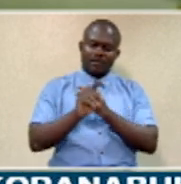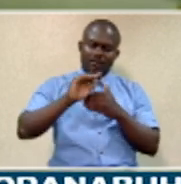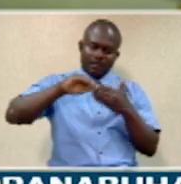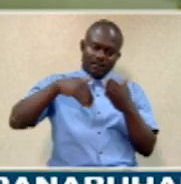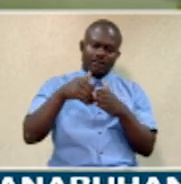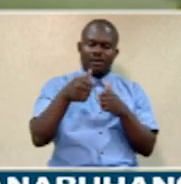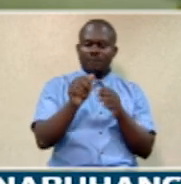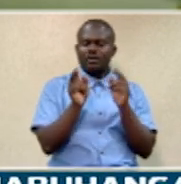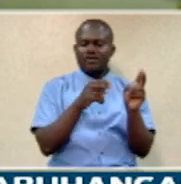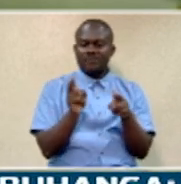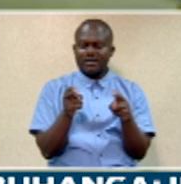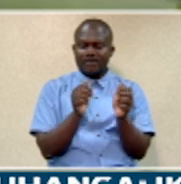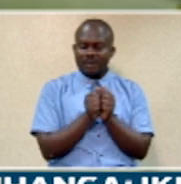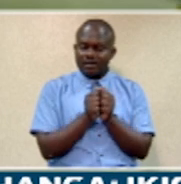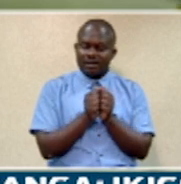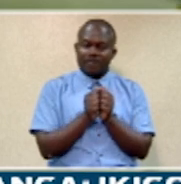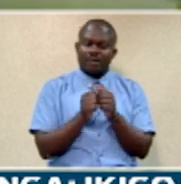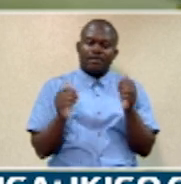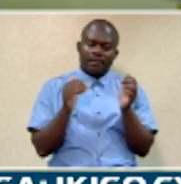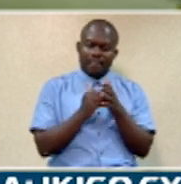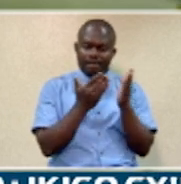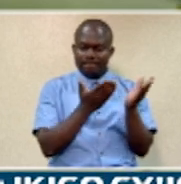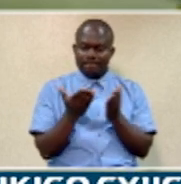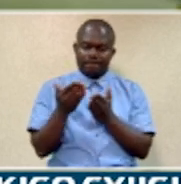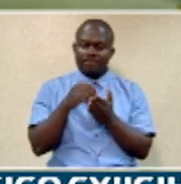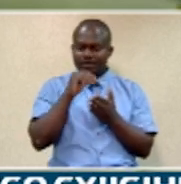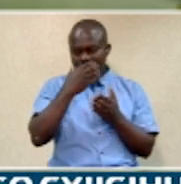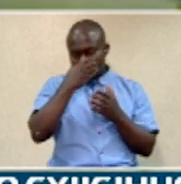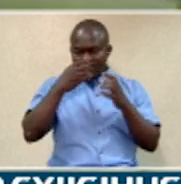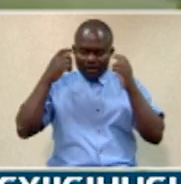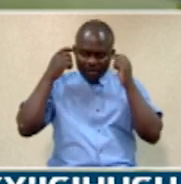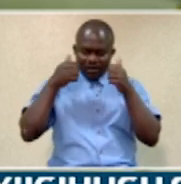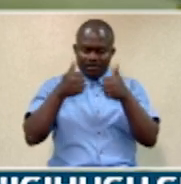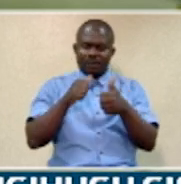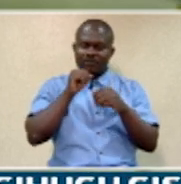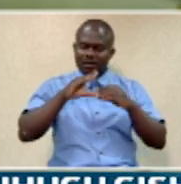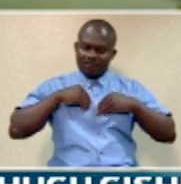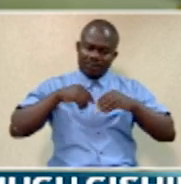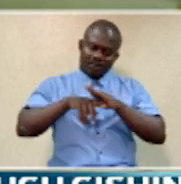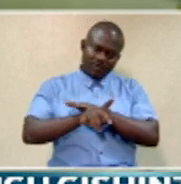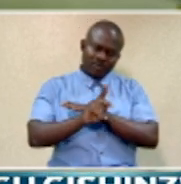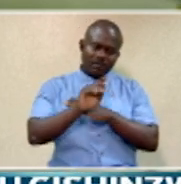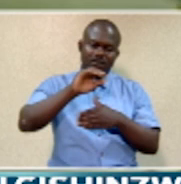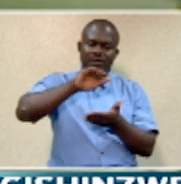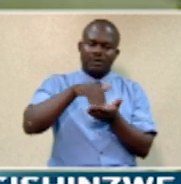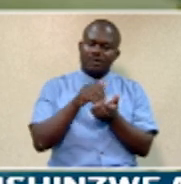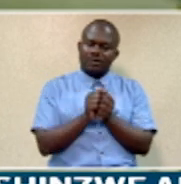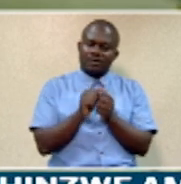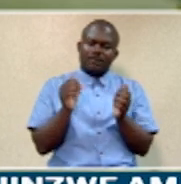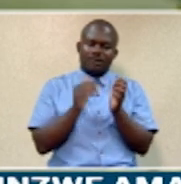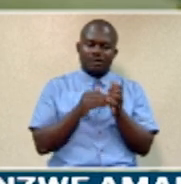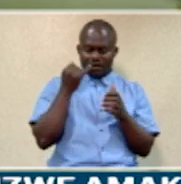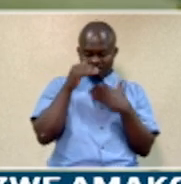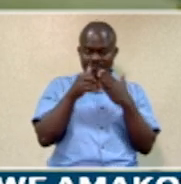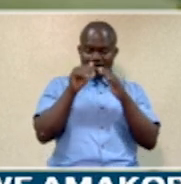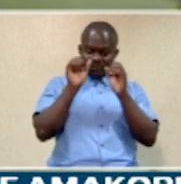ni ibisanzwe abakiriya batambaye neza agapfukamunwa ntibemerewe kwinjira mu kigo hari n'ibishoboka